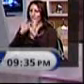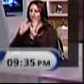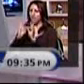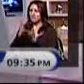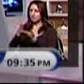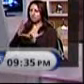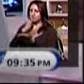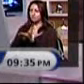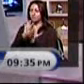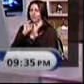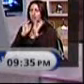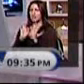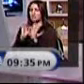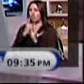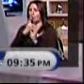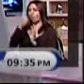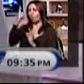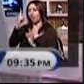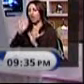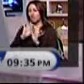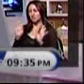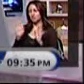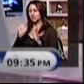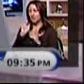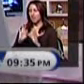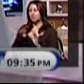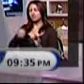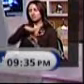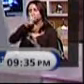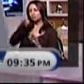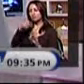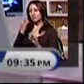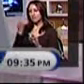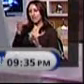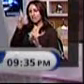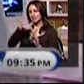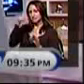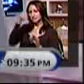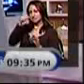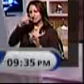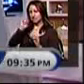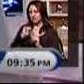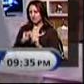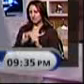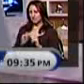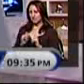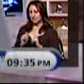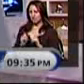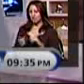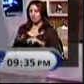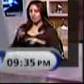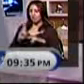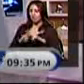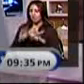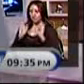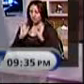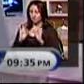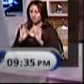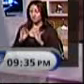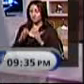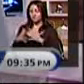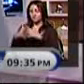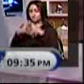بشيل النهاردة الغطاء الشرعي، واخبار حضرتك، انا بشيل الغطاء الشرعي اللي هو بيستعمله، او اللي الولايات